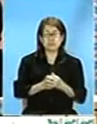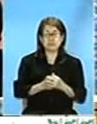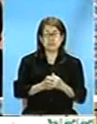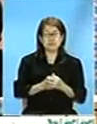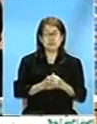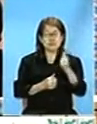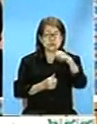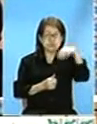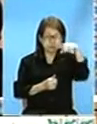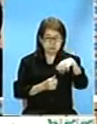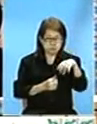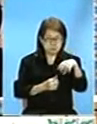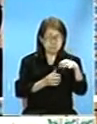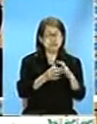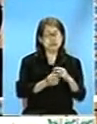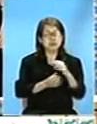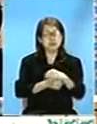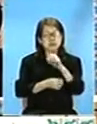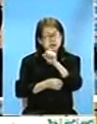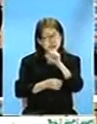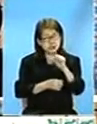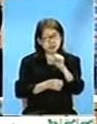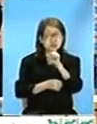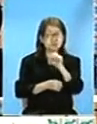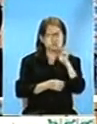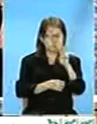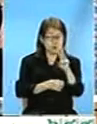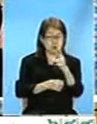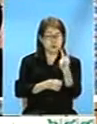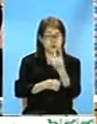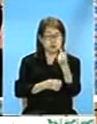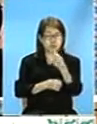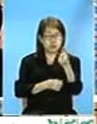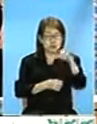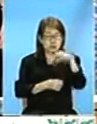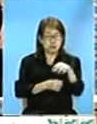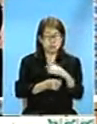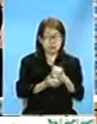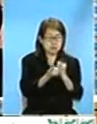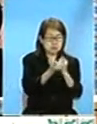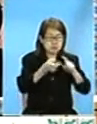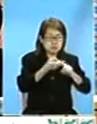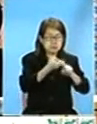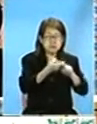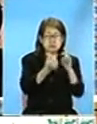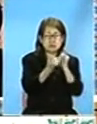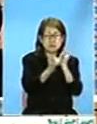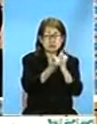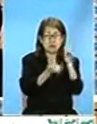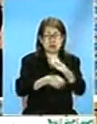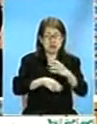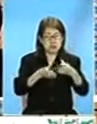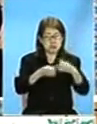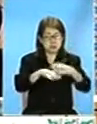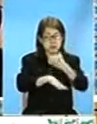ให้องค์กรในระบบรัฐสภาทั้ง2องค์กรก็คือสส.และสว.เข้ามาหัวกันโดยมีพรรคการเมืองเป็นเจ้าภ